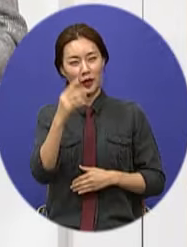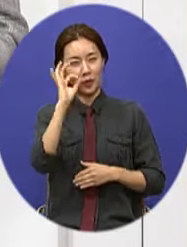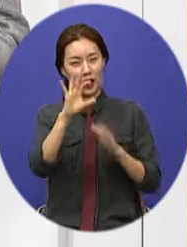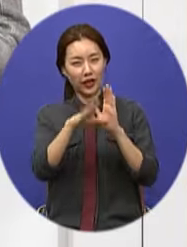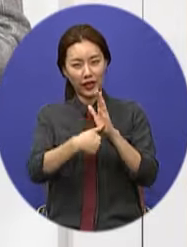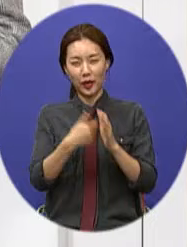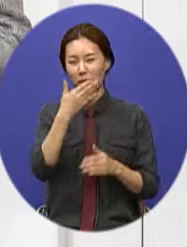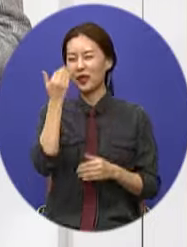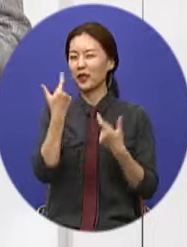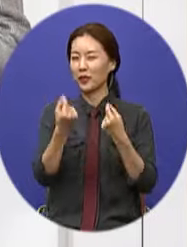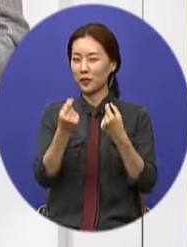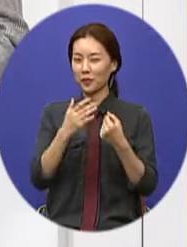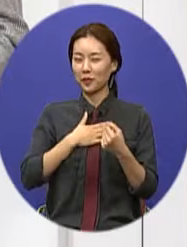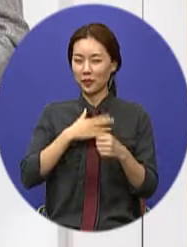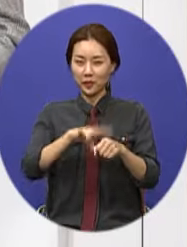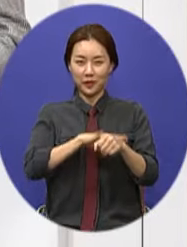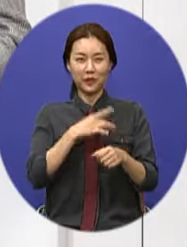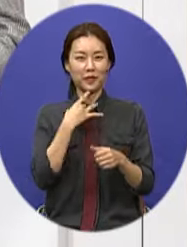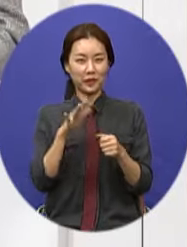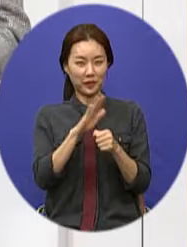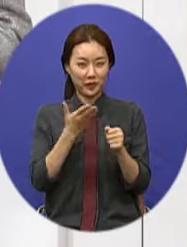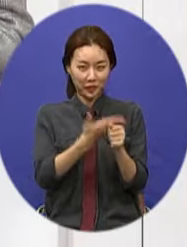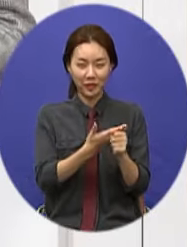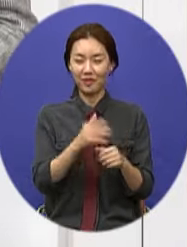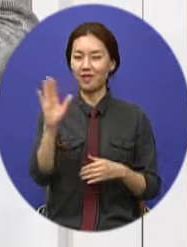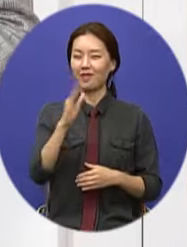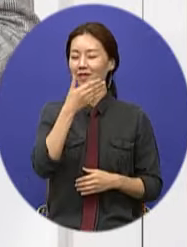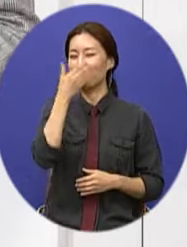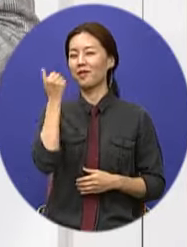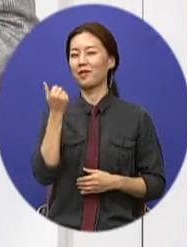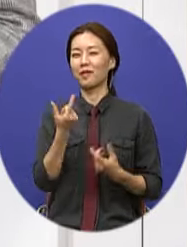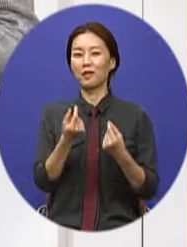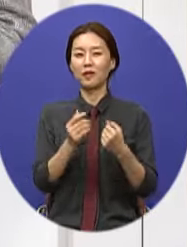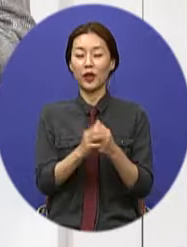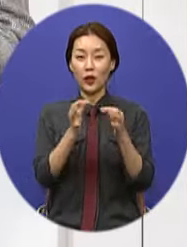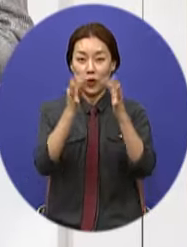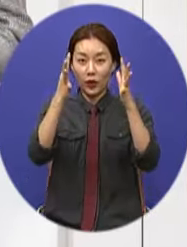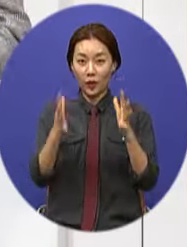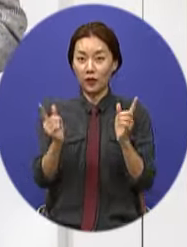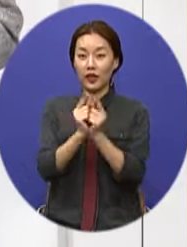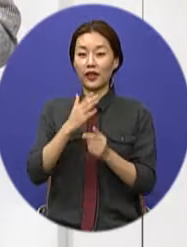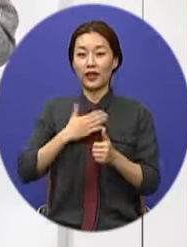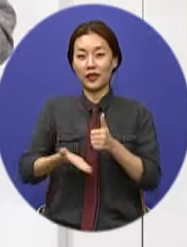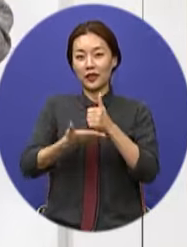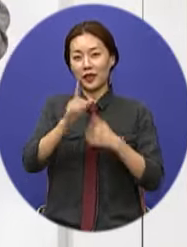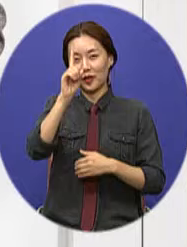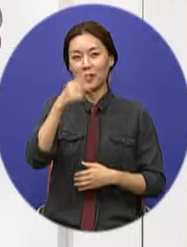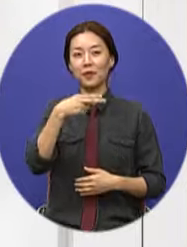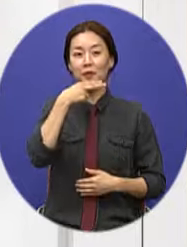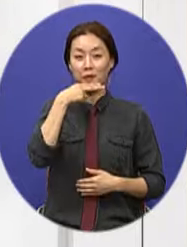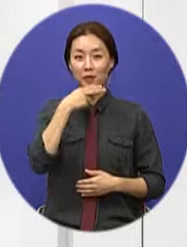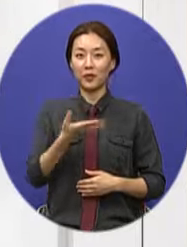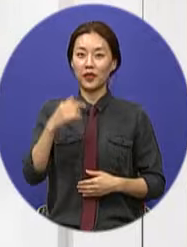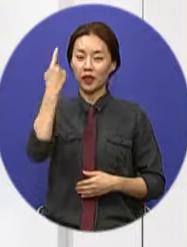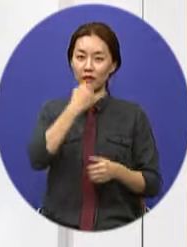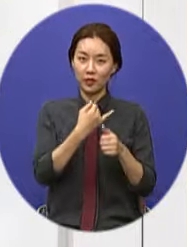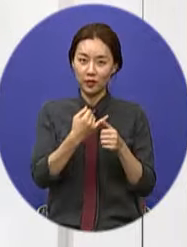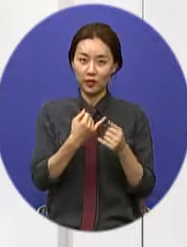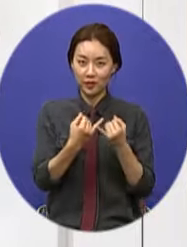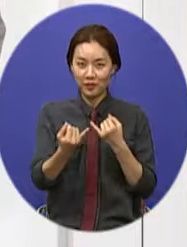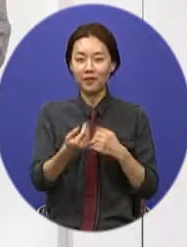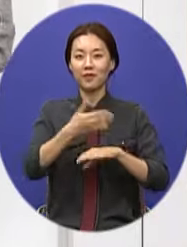씨 삐진 것 같아요. 내가 이렇게 얘기하는 제가 삐졌어요. 아니 오랜만에 만났는데 제 칭찬을 안 하고 그러게 말이에요. 아 근데 이쁘긴 이쁘네요.